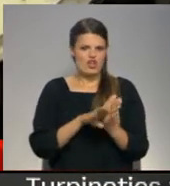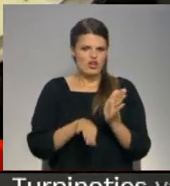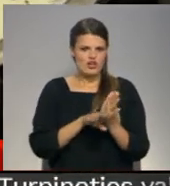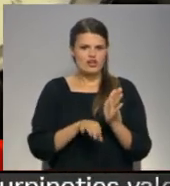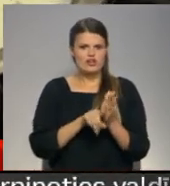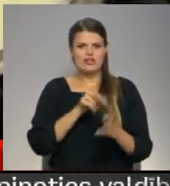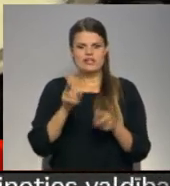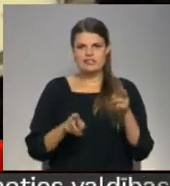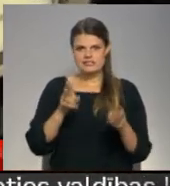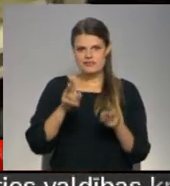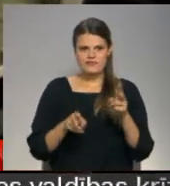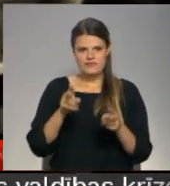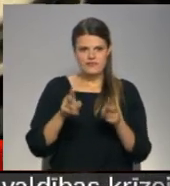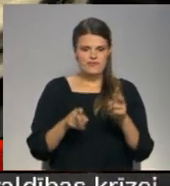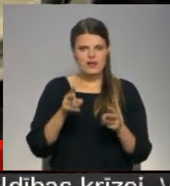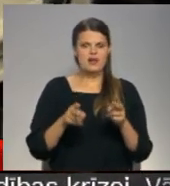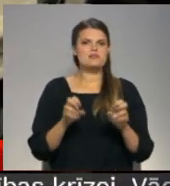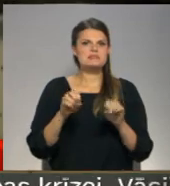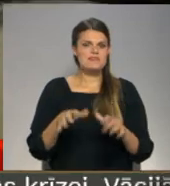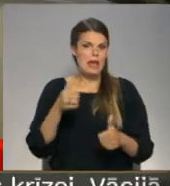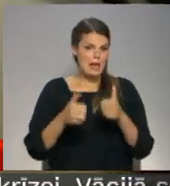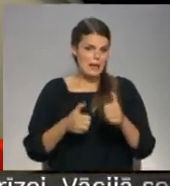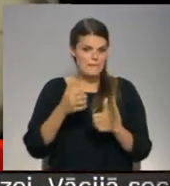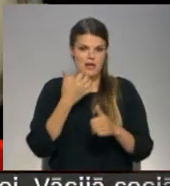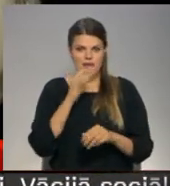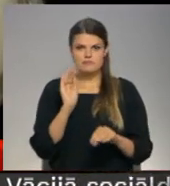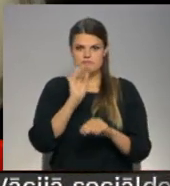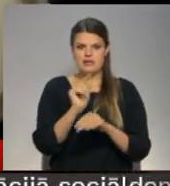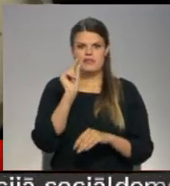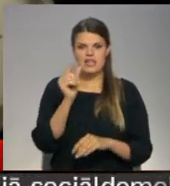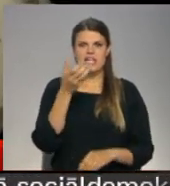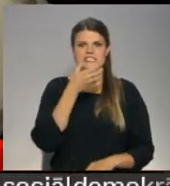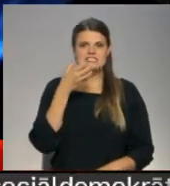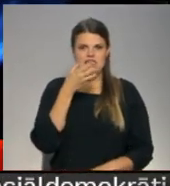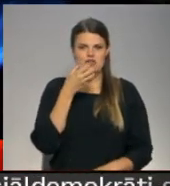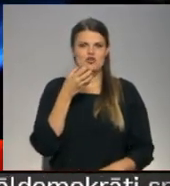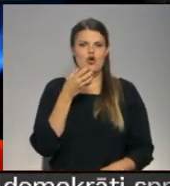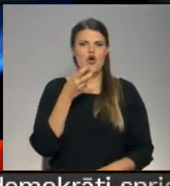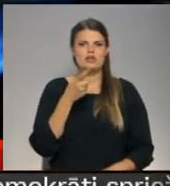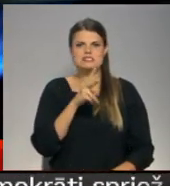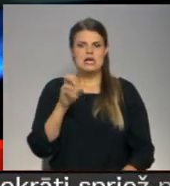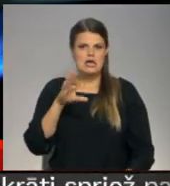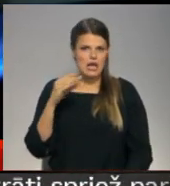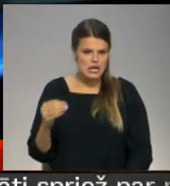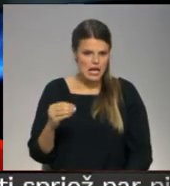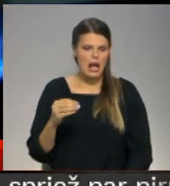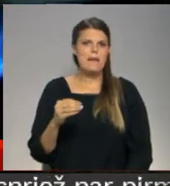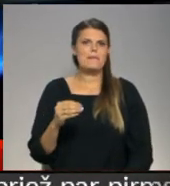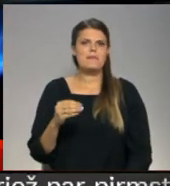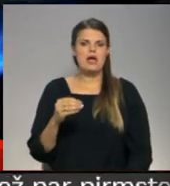jau līdz vārīšanais temperatūrai uzkarsē svaigpienu un tam pievieno nedaudz citrona skābes. Uzreiz jau viņš